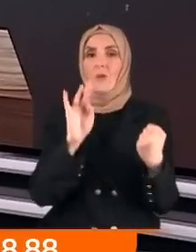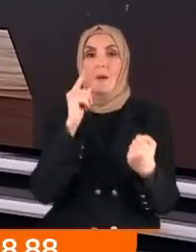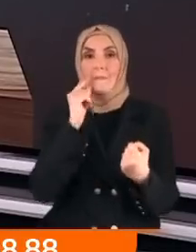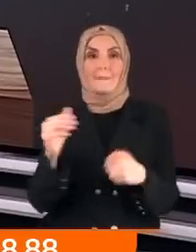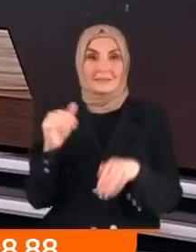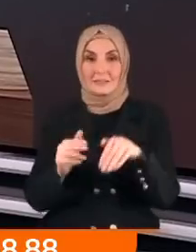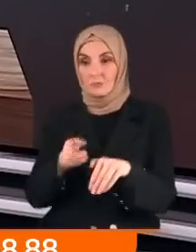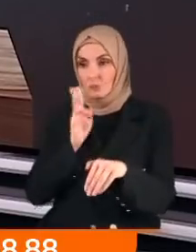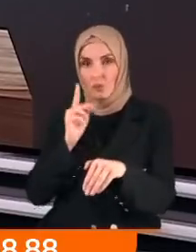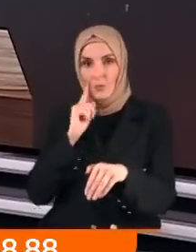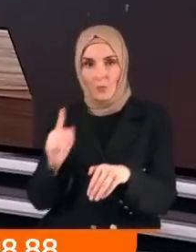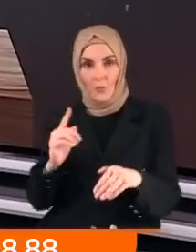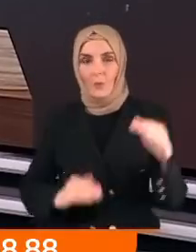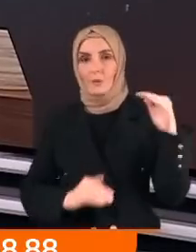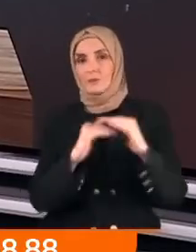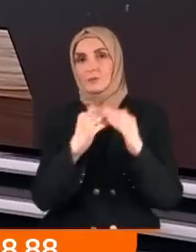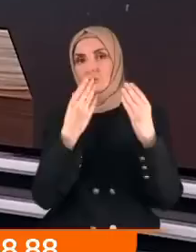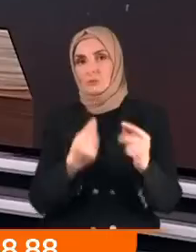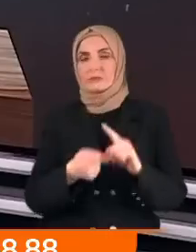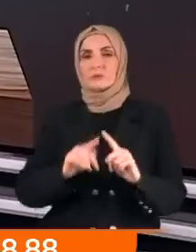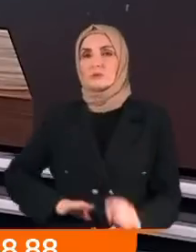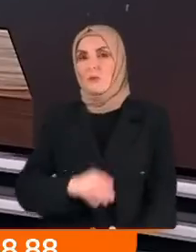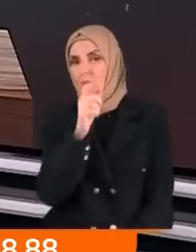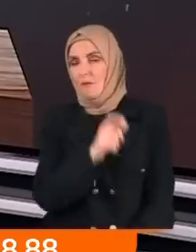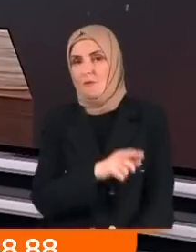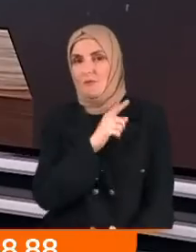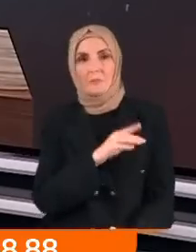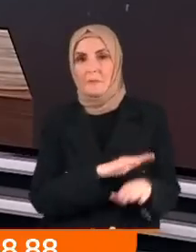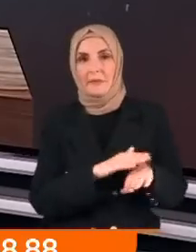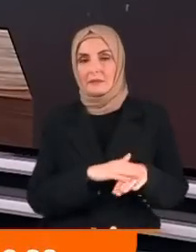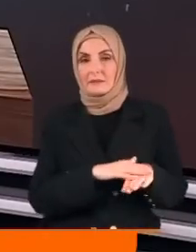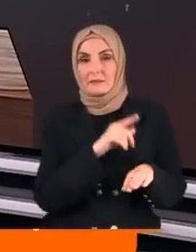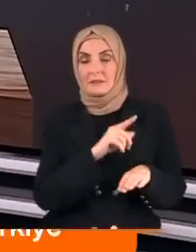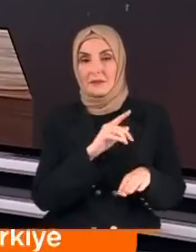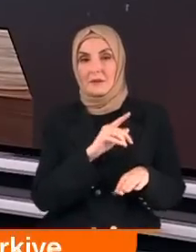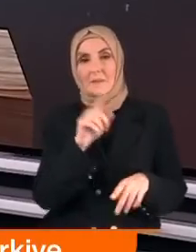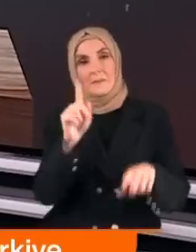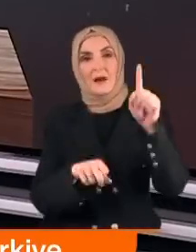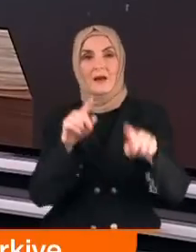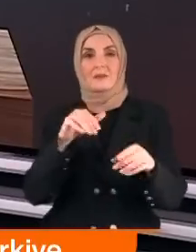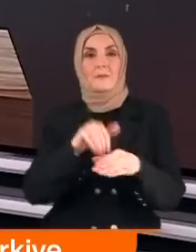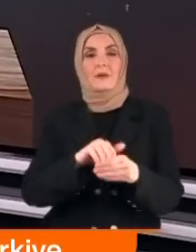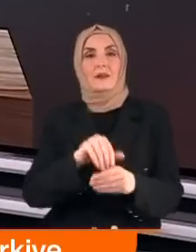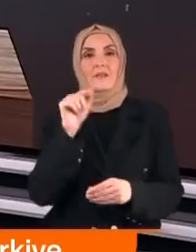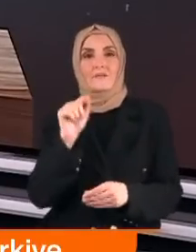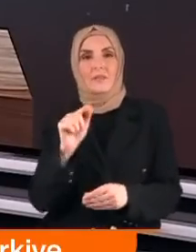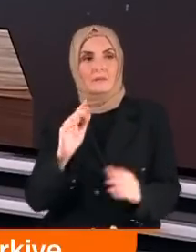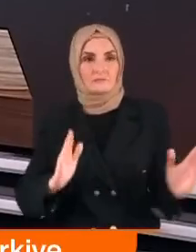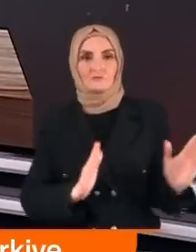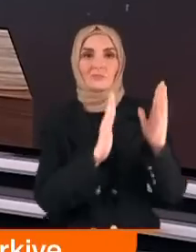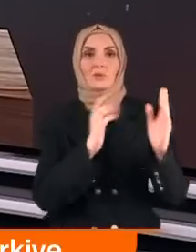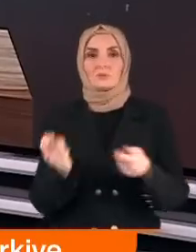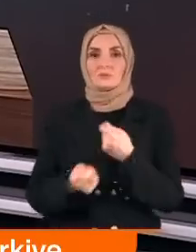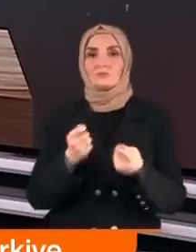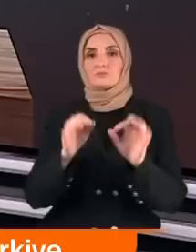Genel Başkanı Kemal Kılıçdaroğlu'nun tutumu bazı milletvekillerini karşı atağa geçirdi. Kulislerdeki söylentiler kazan